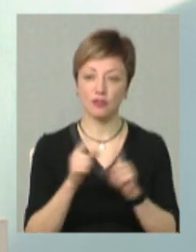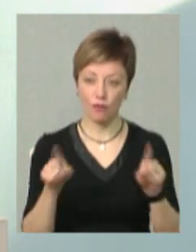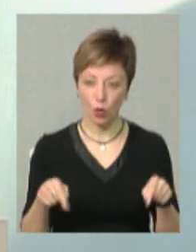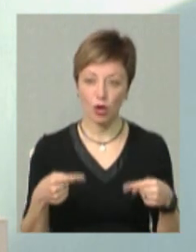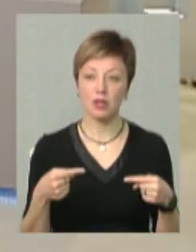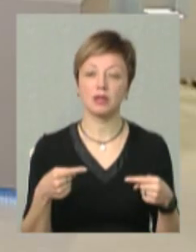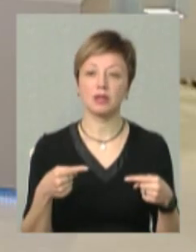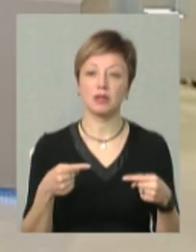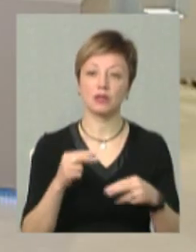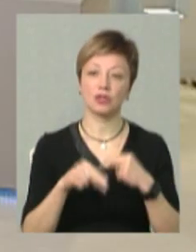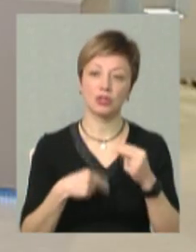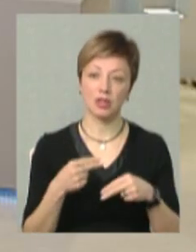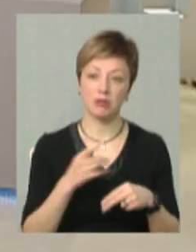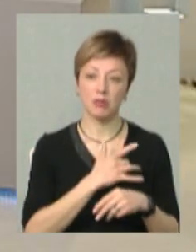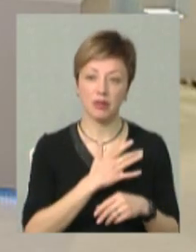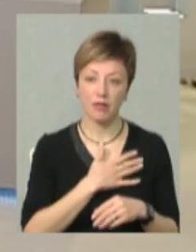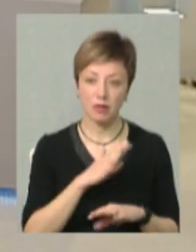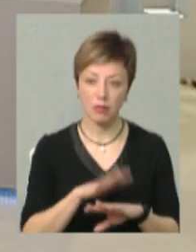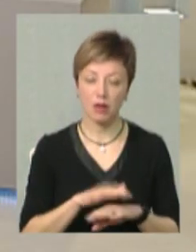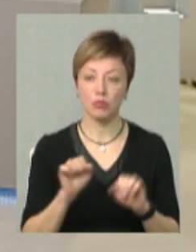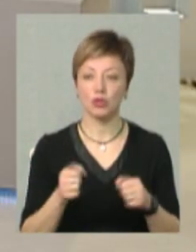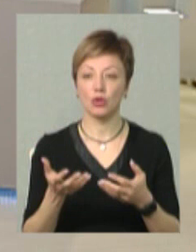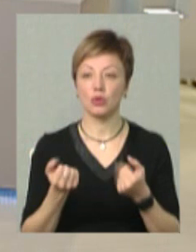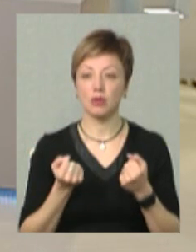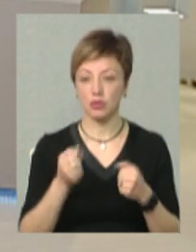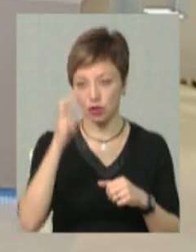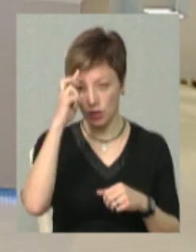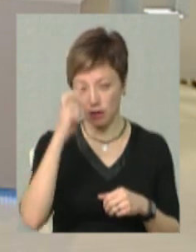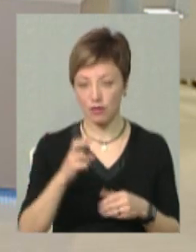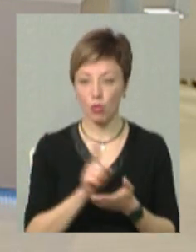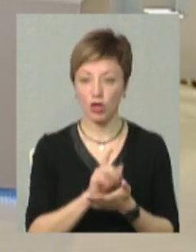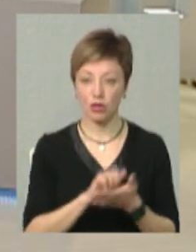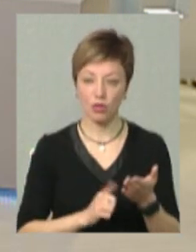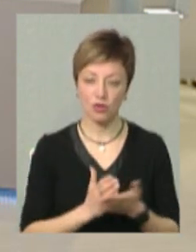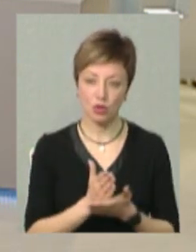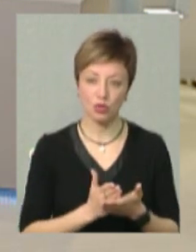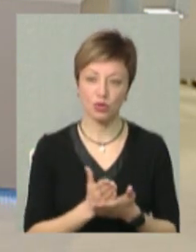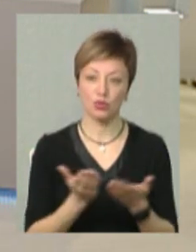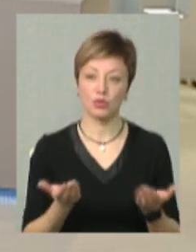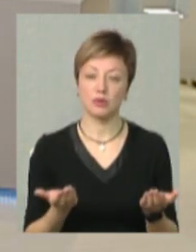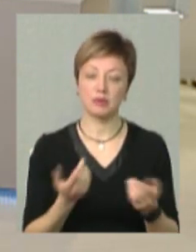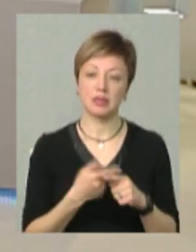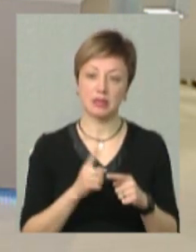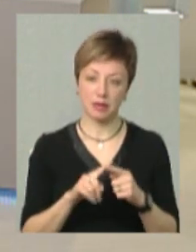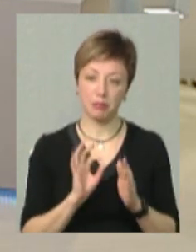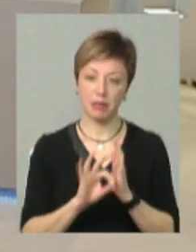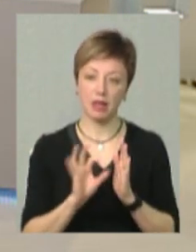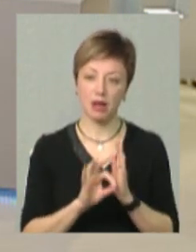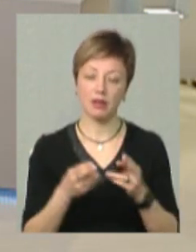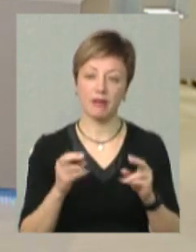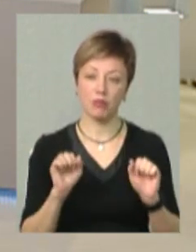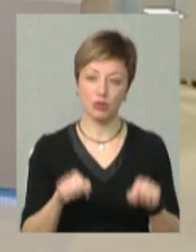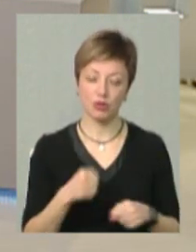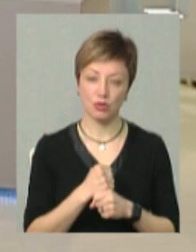Який можна згенерувати через той самий Приватбанк, можна отримати його в державній податковій службі. Ну, це підкажуть, де там можна